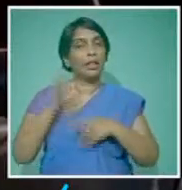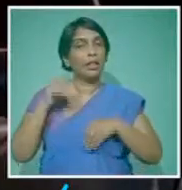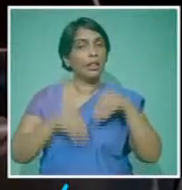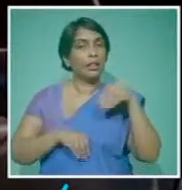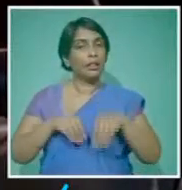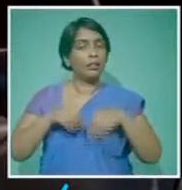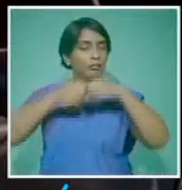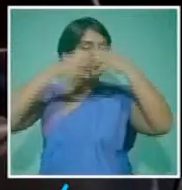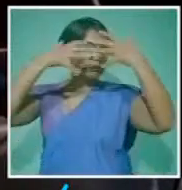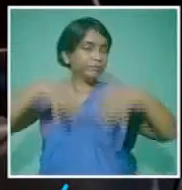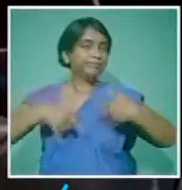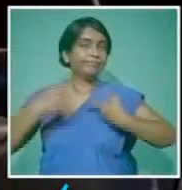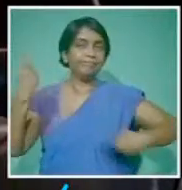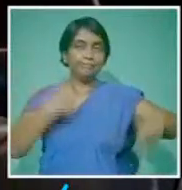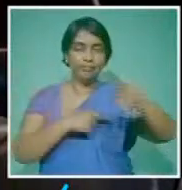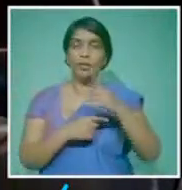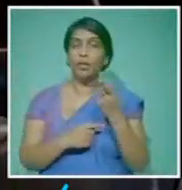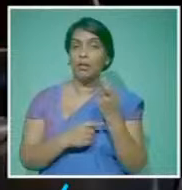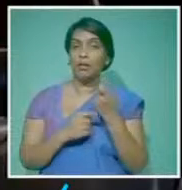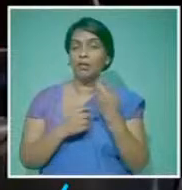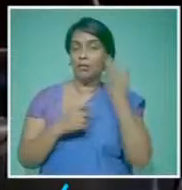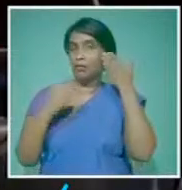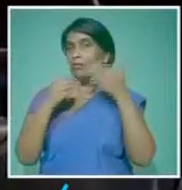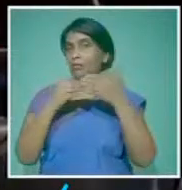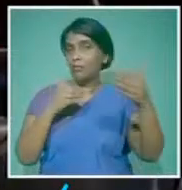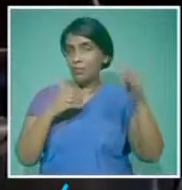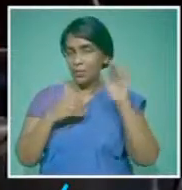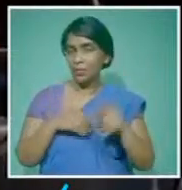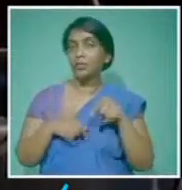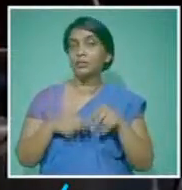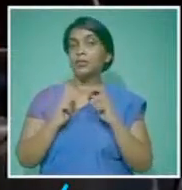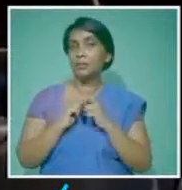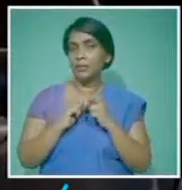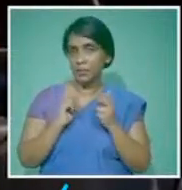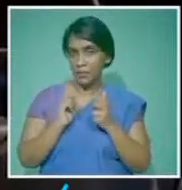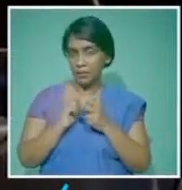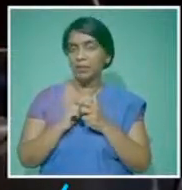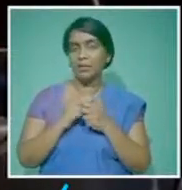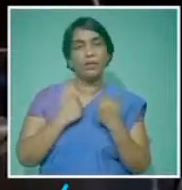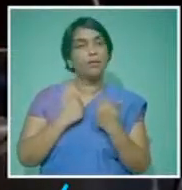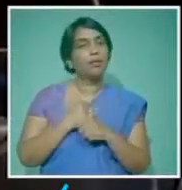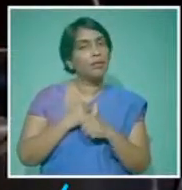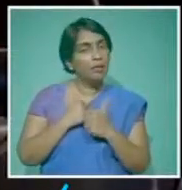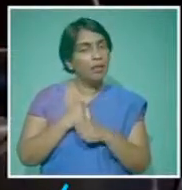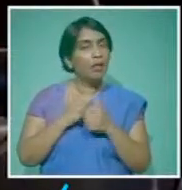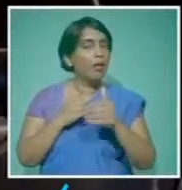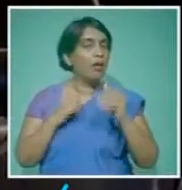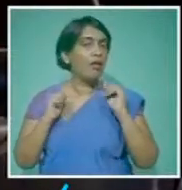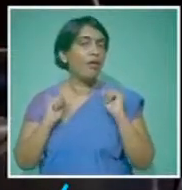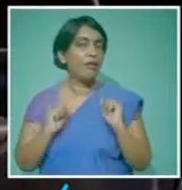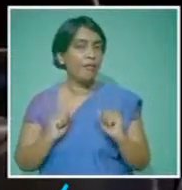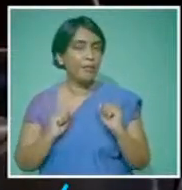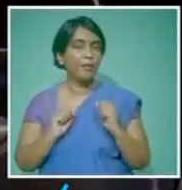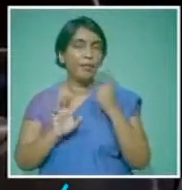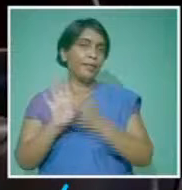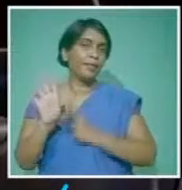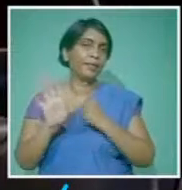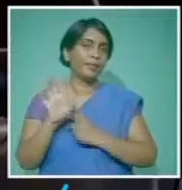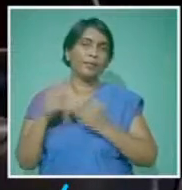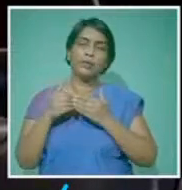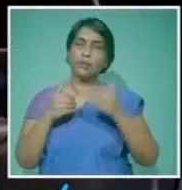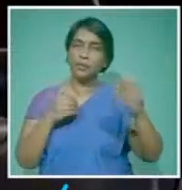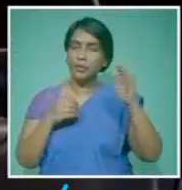ව්‍යූහය තුල අපි අපේ ආර්ථික ව්‍යූහයන් තුල මෙවැනි තත්ත්වයන් අපි නිර්මාණය කරන්න කොහොමද අවුරුදු ගානක්